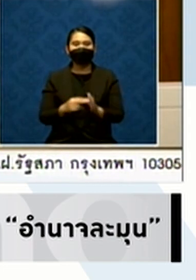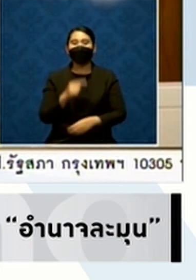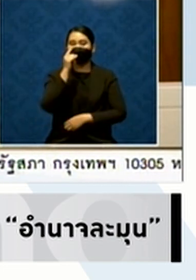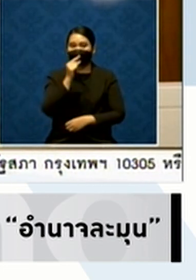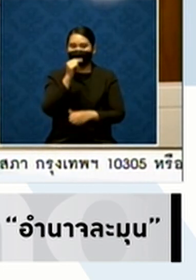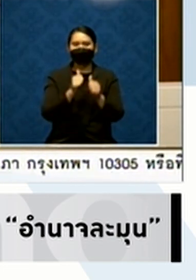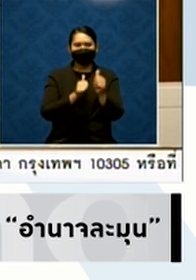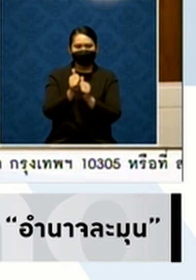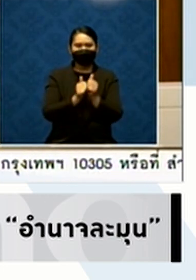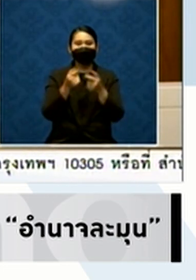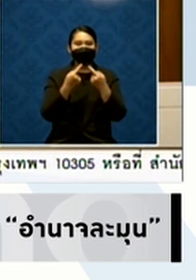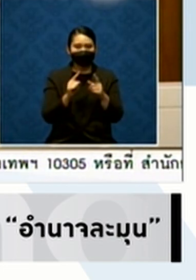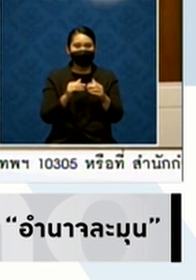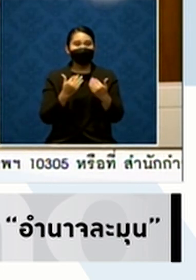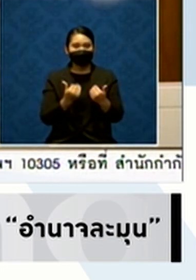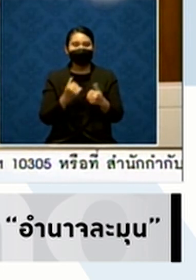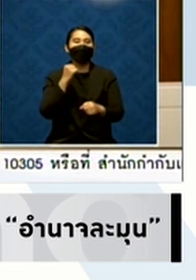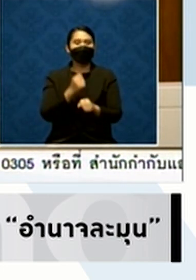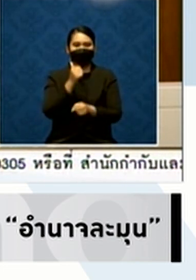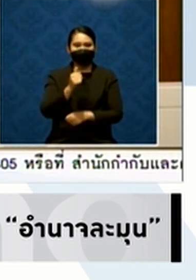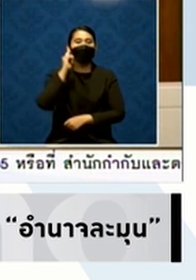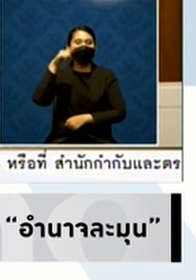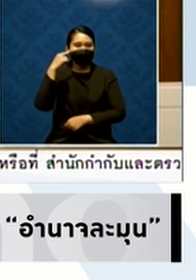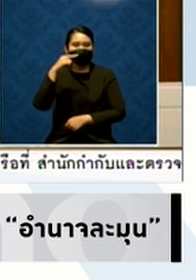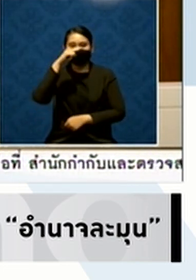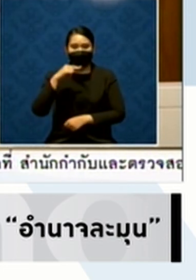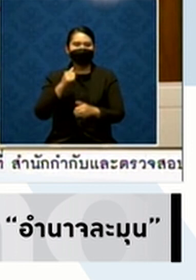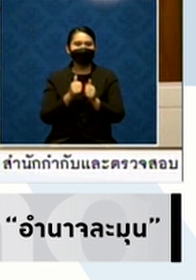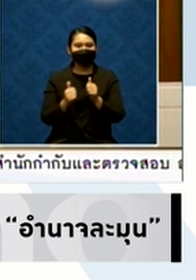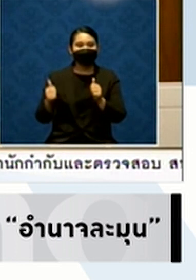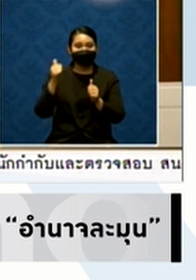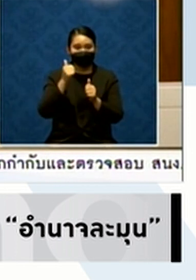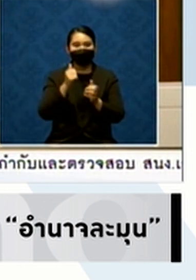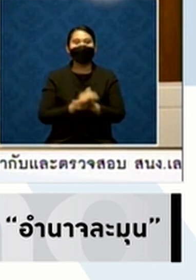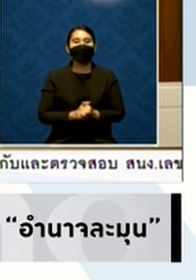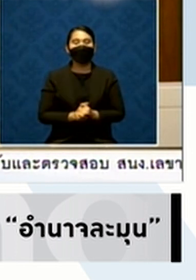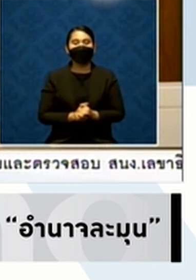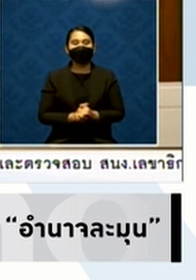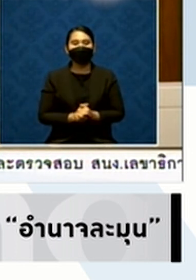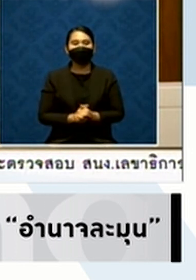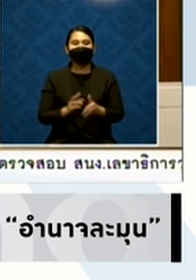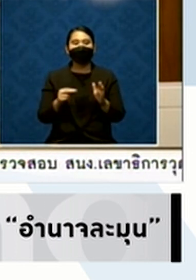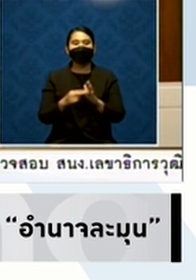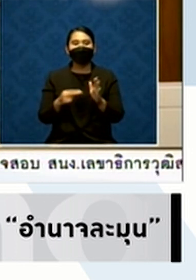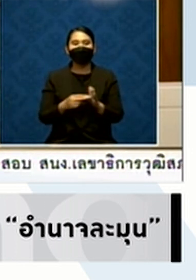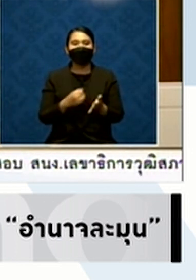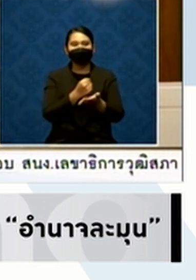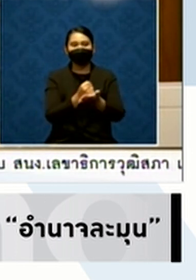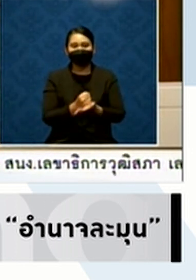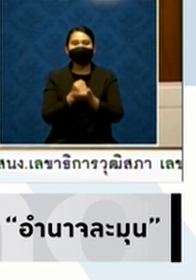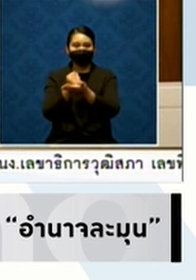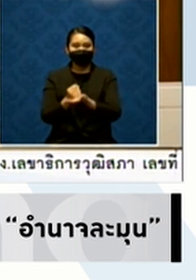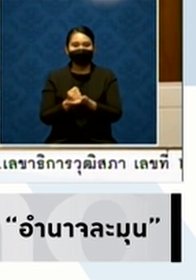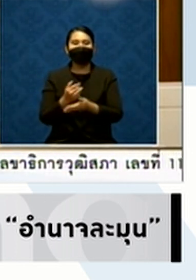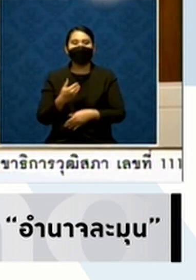ับแรกถ้าคุณจะเป็นนักบาสหรือนักวอลเลย์ทีมชาติถ้าคุณสูง160คุณไม่ได้ขับตัวเข้าทีมอะไรเลยนะคะ คร ับ